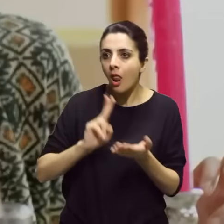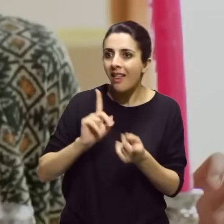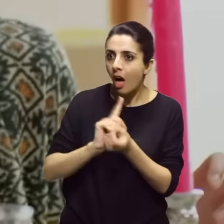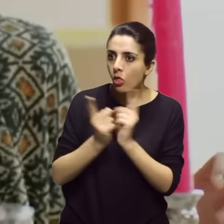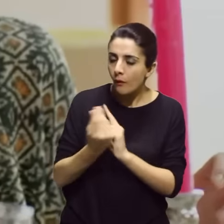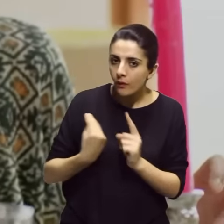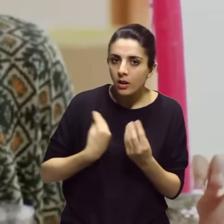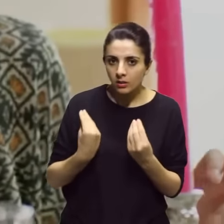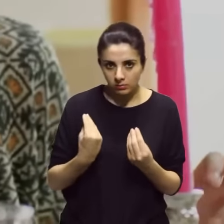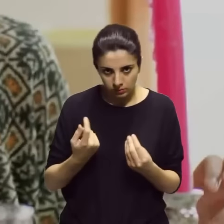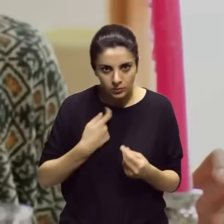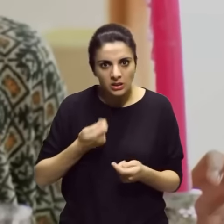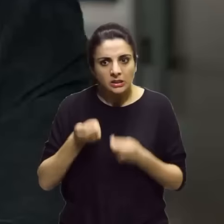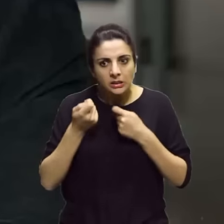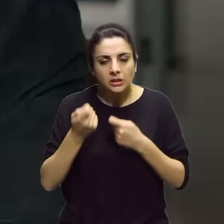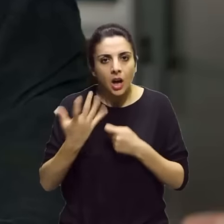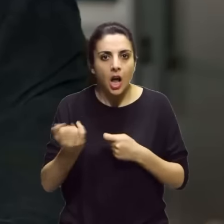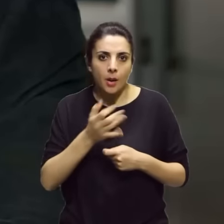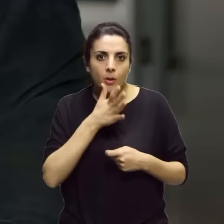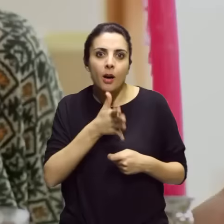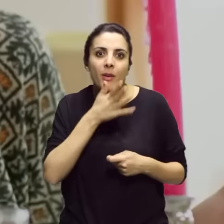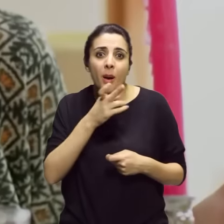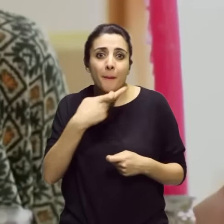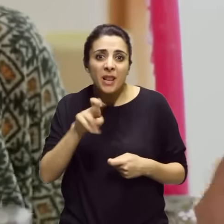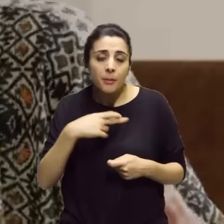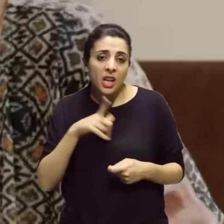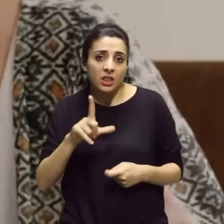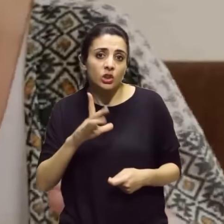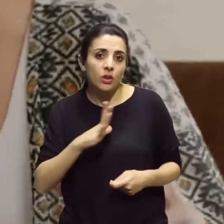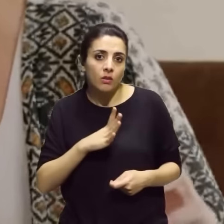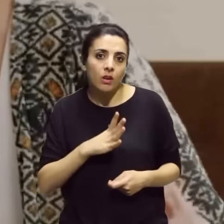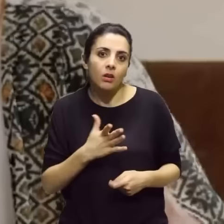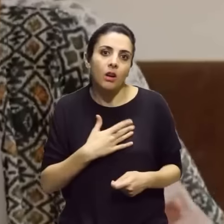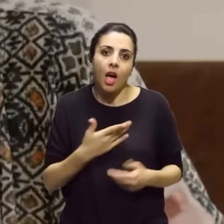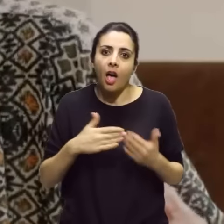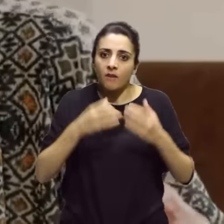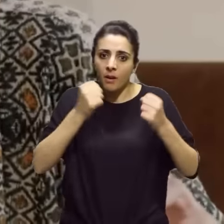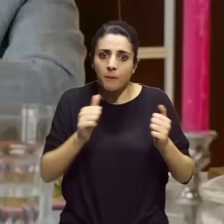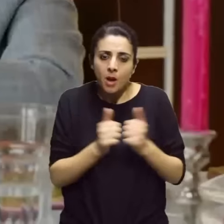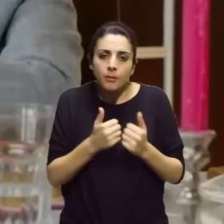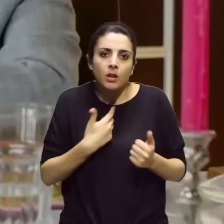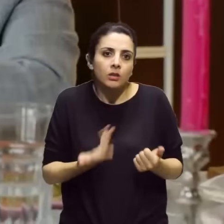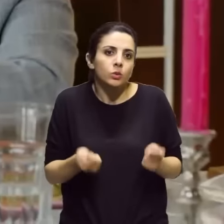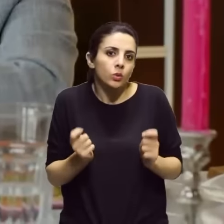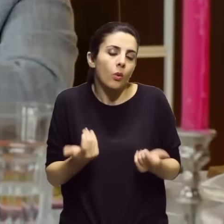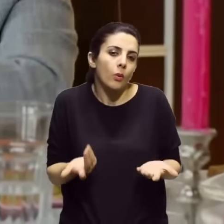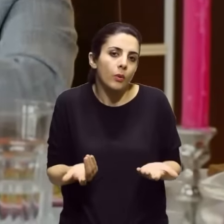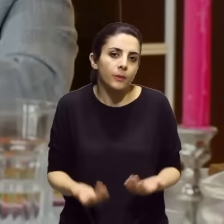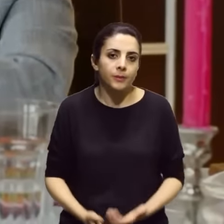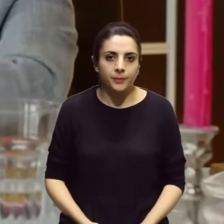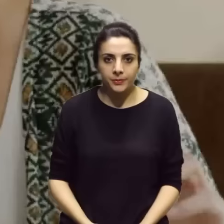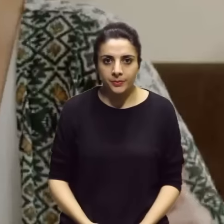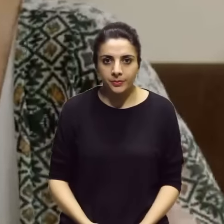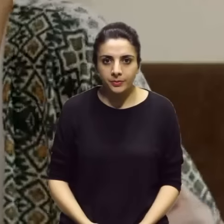verdiler. Söke söke aldık diyelim. Biliyorsun primlere ihtiyacım var. Yoksa sonsuza dek bu evde sizinle yaşayabilirim. Ayşem masala doğru